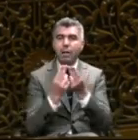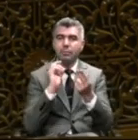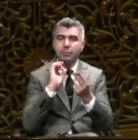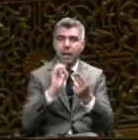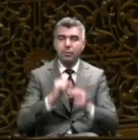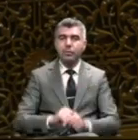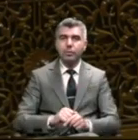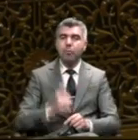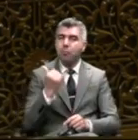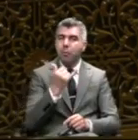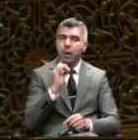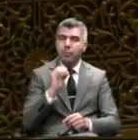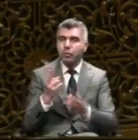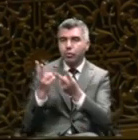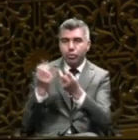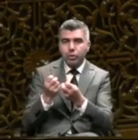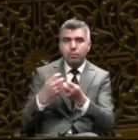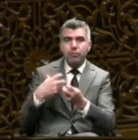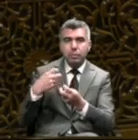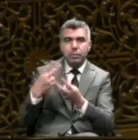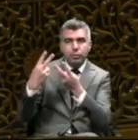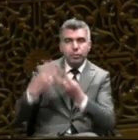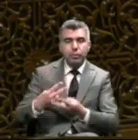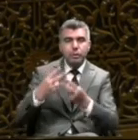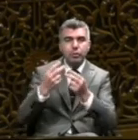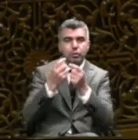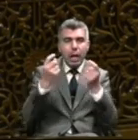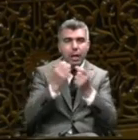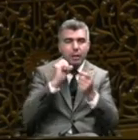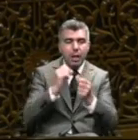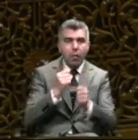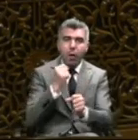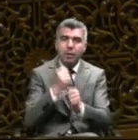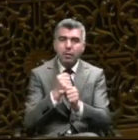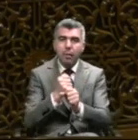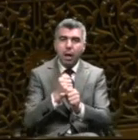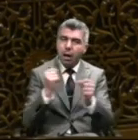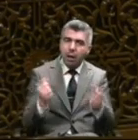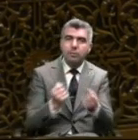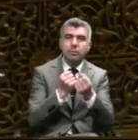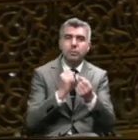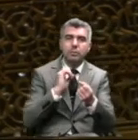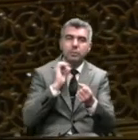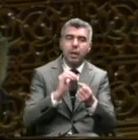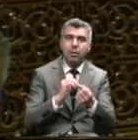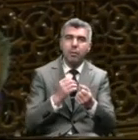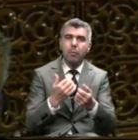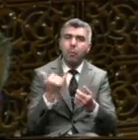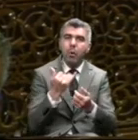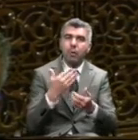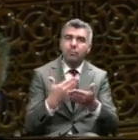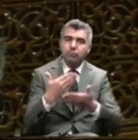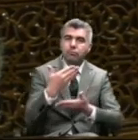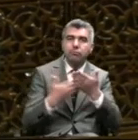على مستوى جذب الاستثمارات الاجنبيه وخلق مناخ اعمال تنافسي سيمكن لا محاله